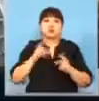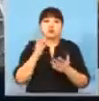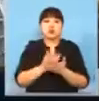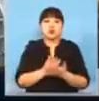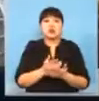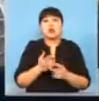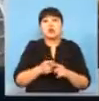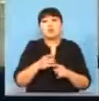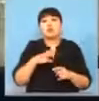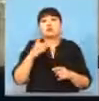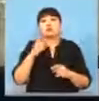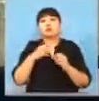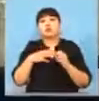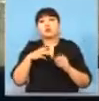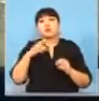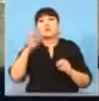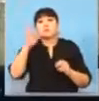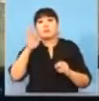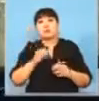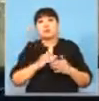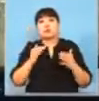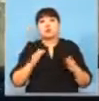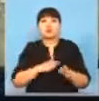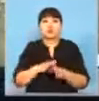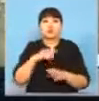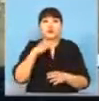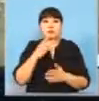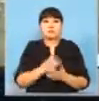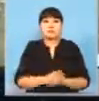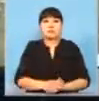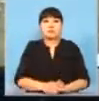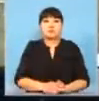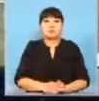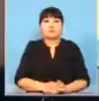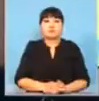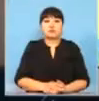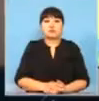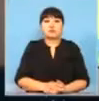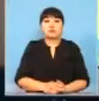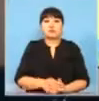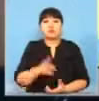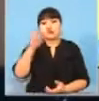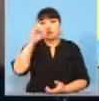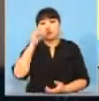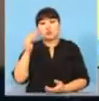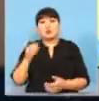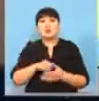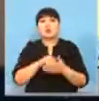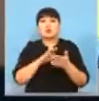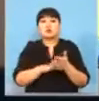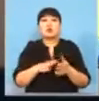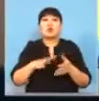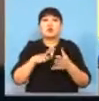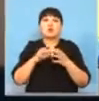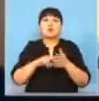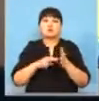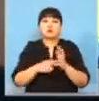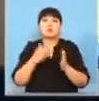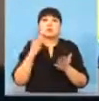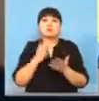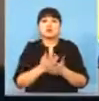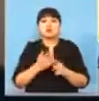орналастырылған. Бұл 115.4% артық орындалған білдіреді. Біздің үкіметпен бірігіп бекіткен комплексный планымыз